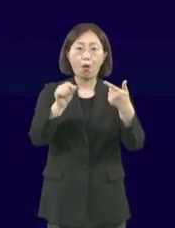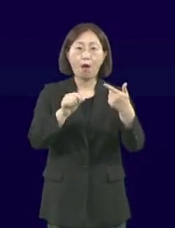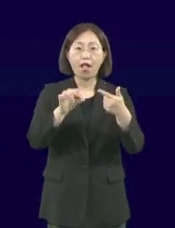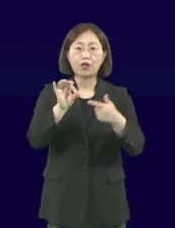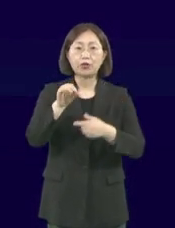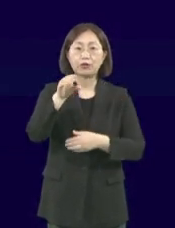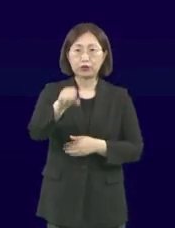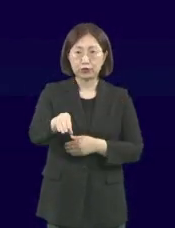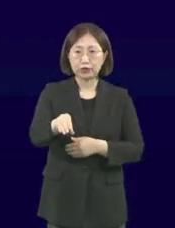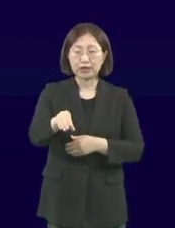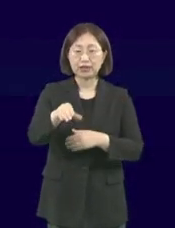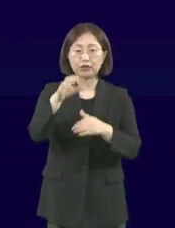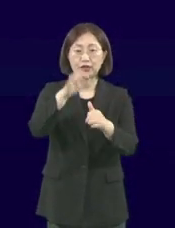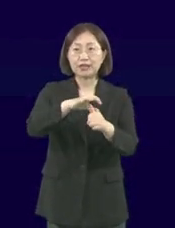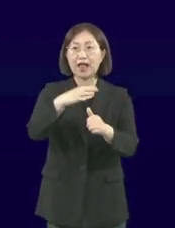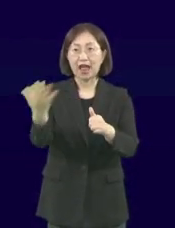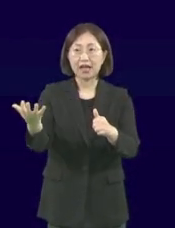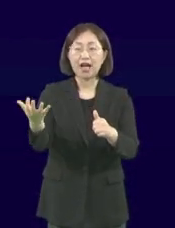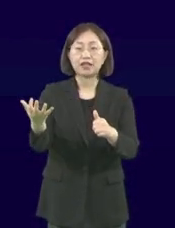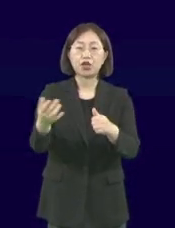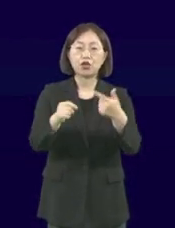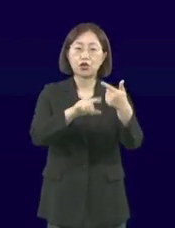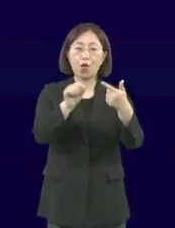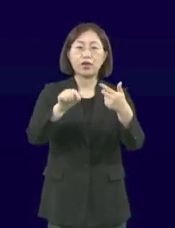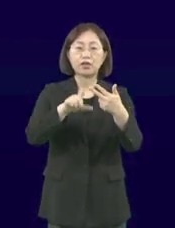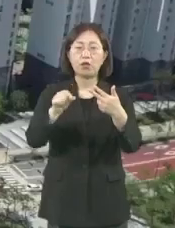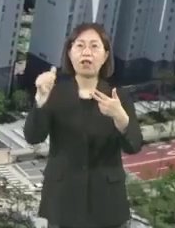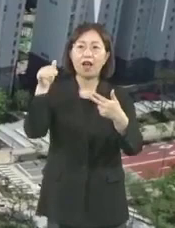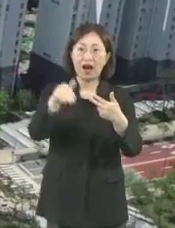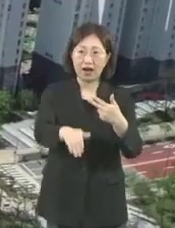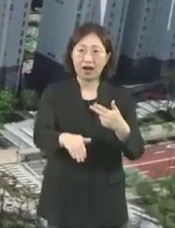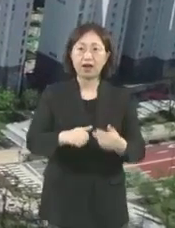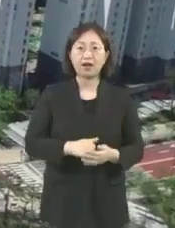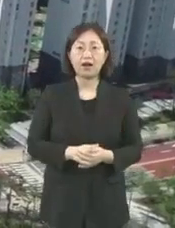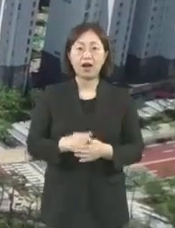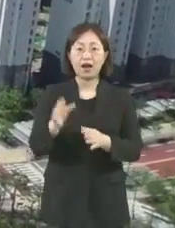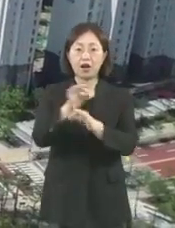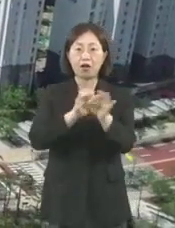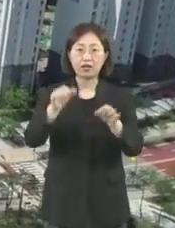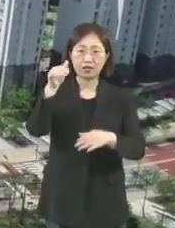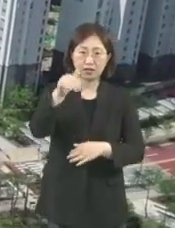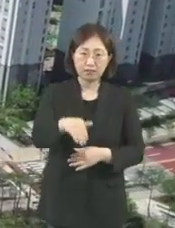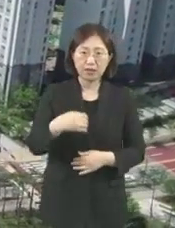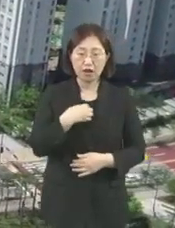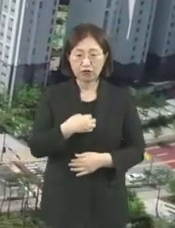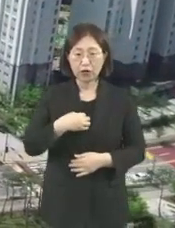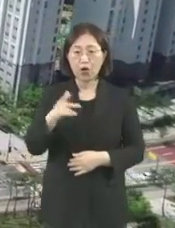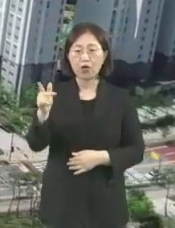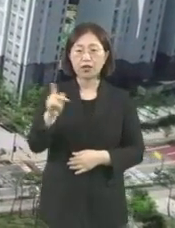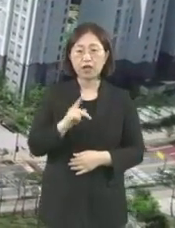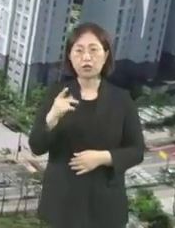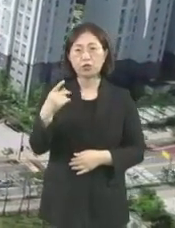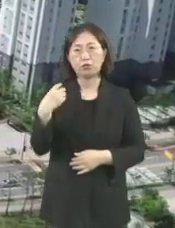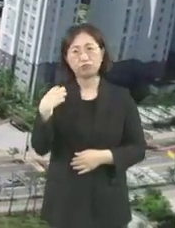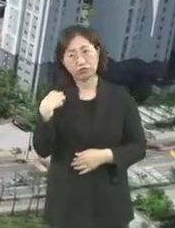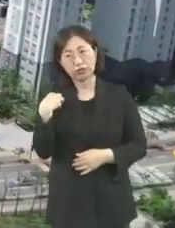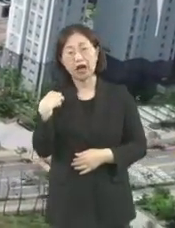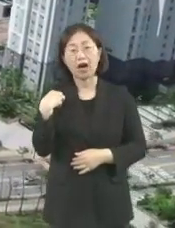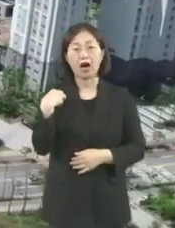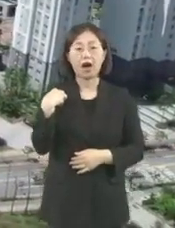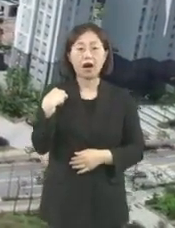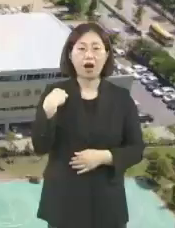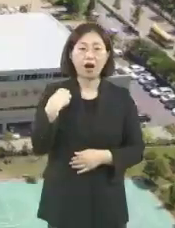빠진 대전도 6월에 이어 7월에도 하락했습니다 경기침체 우려 대출 비용부담 증가 등으로